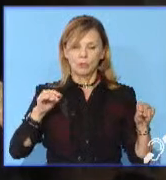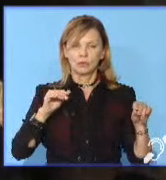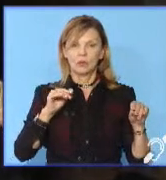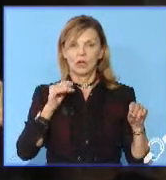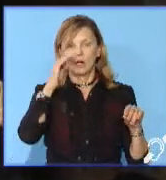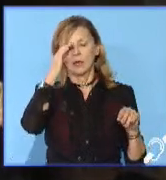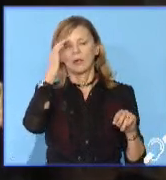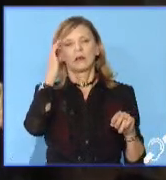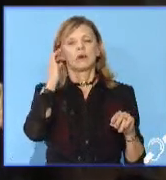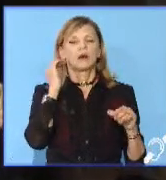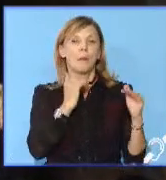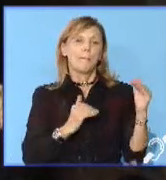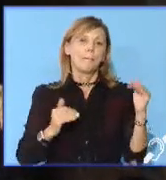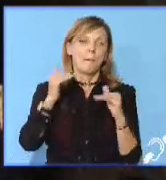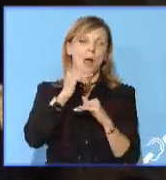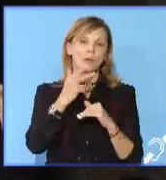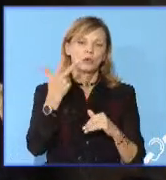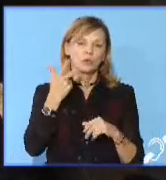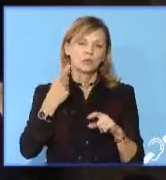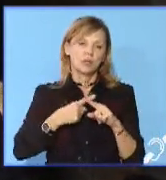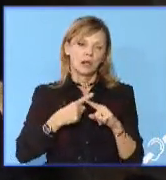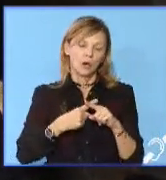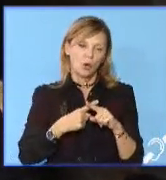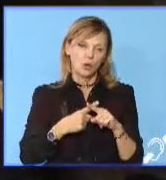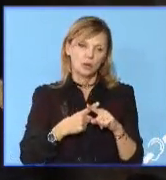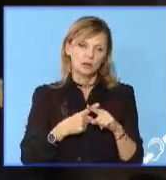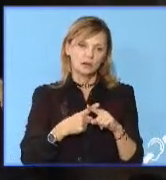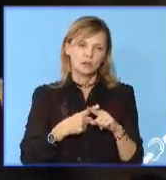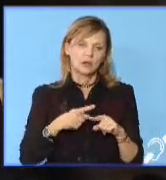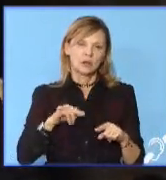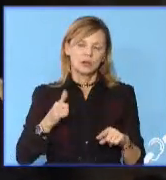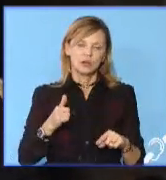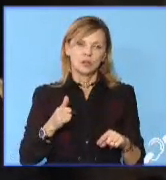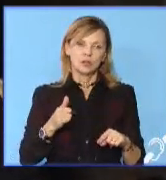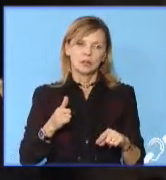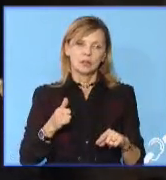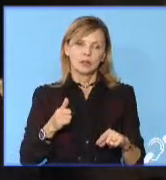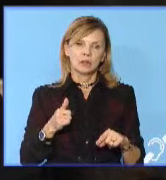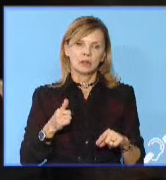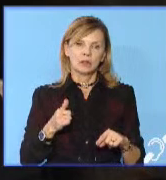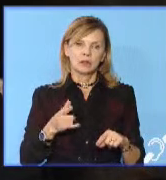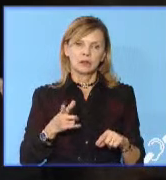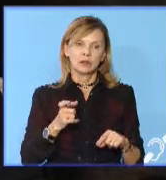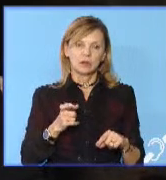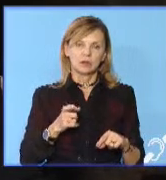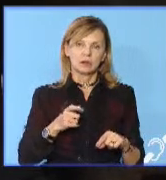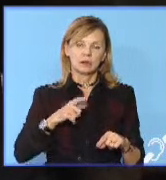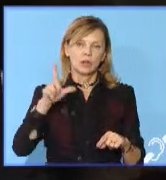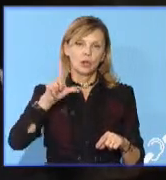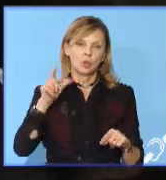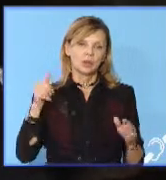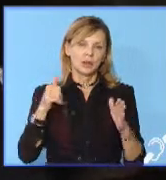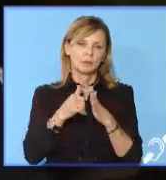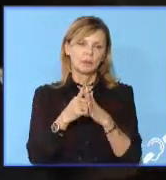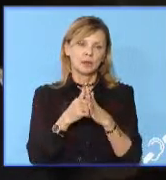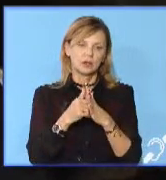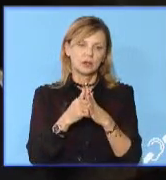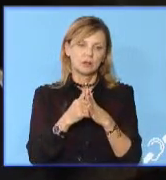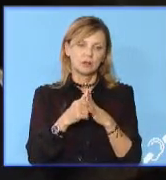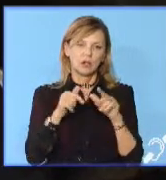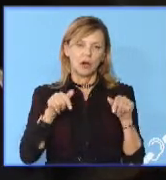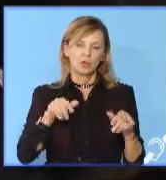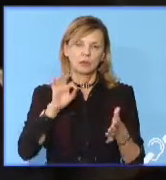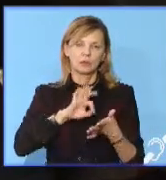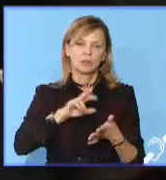depășit cam de 3 ori media lunilor respective, iar din iulie până în